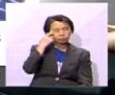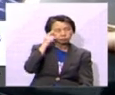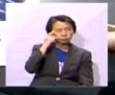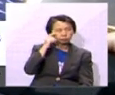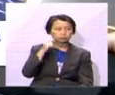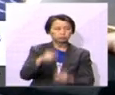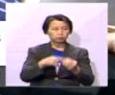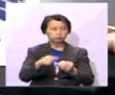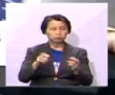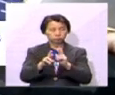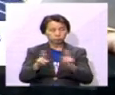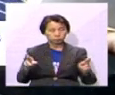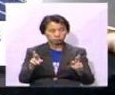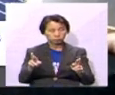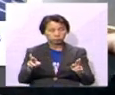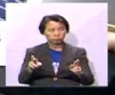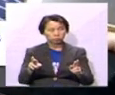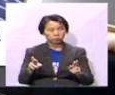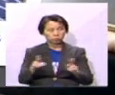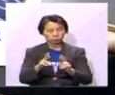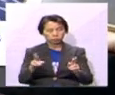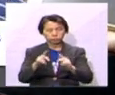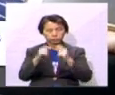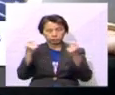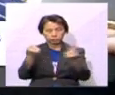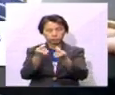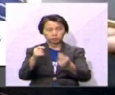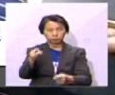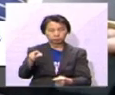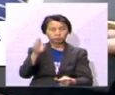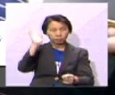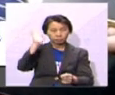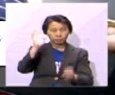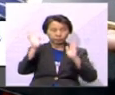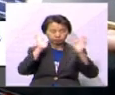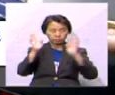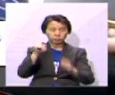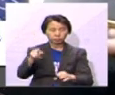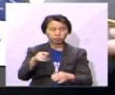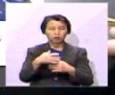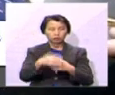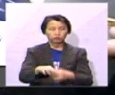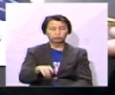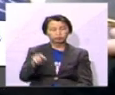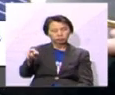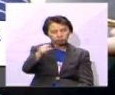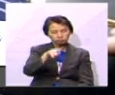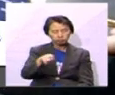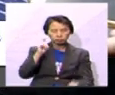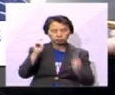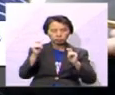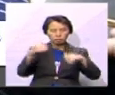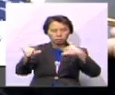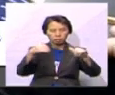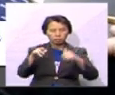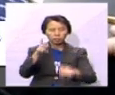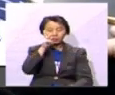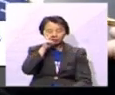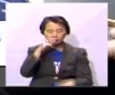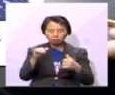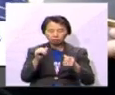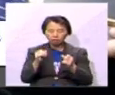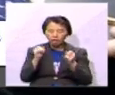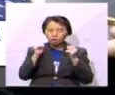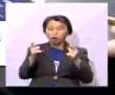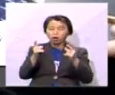tentang persediaan pasukan ini. Namun selepas mereka tewas mengejut